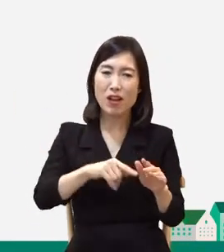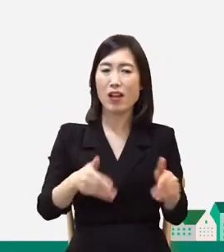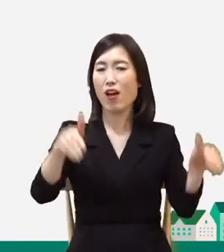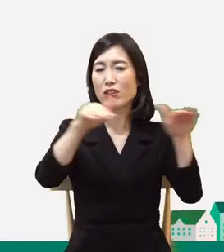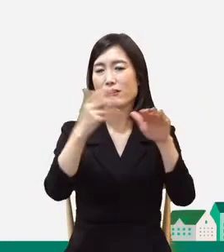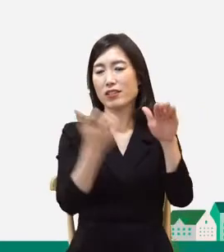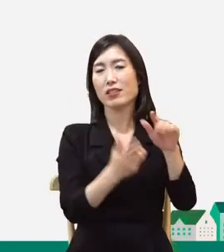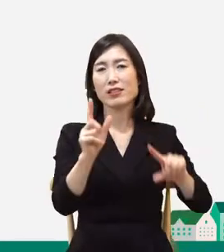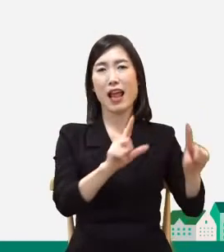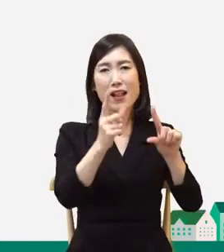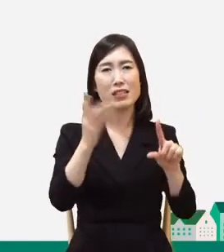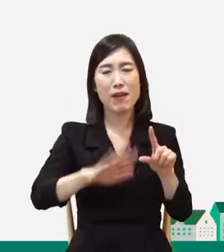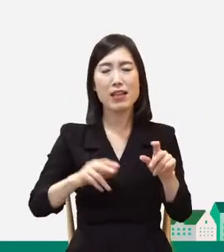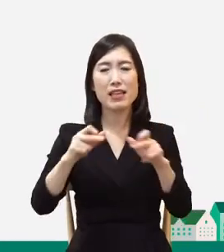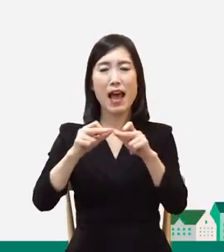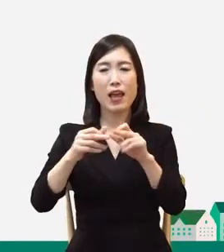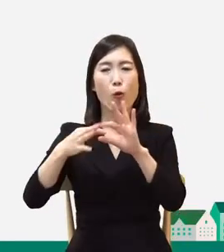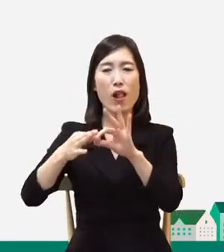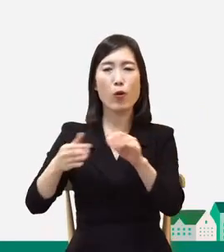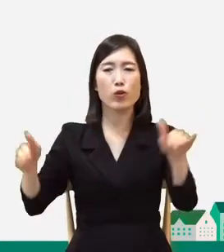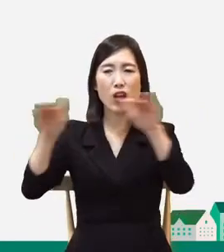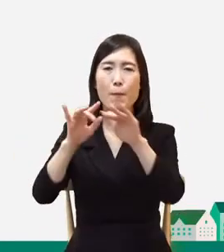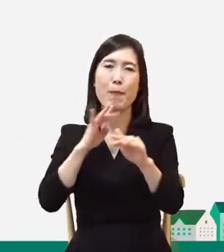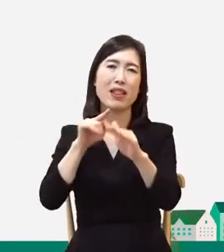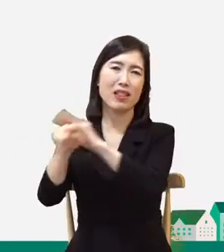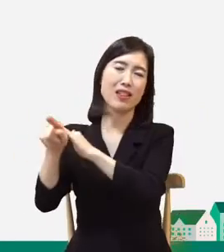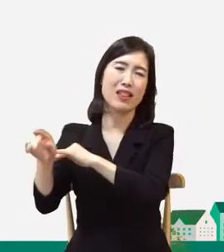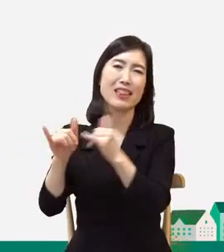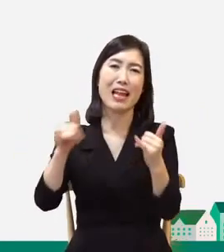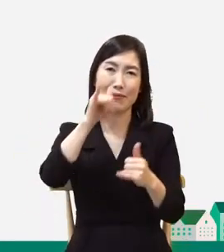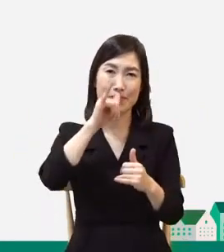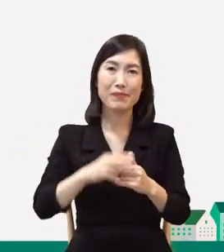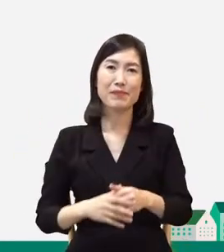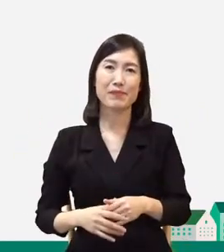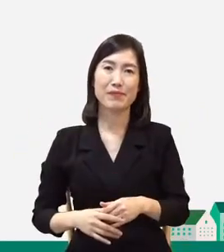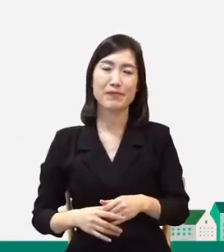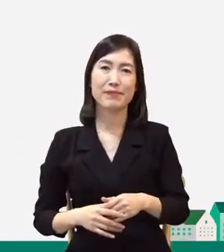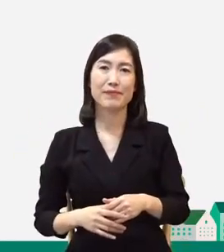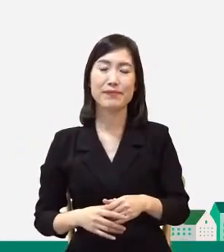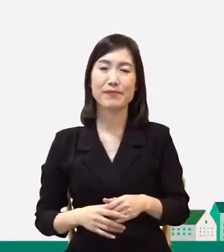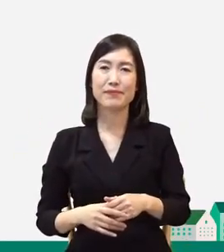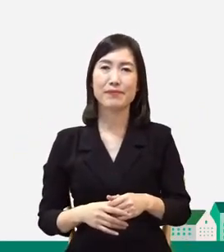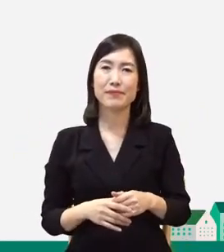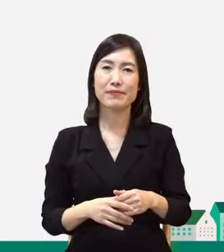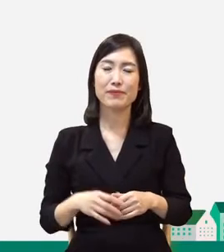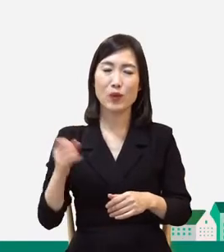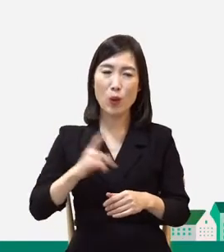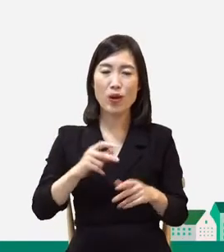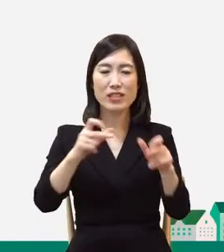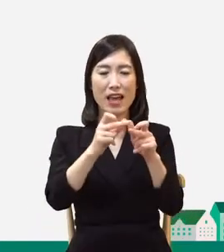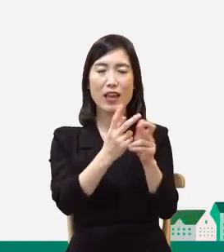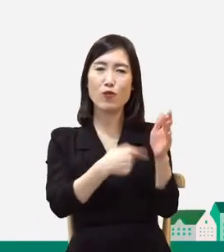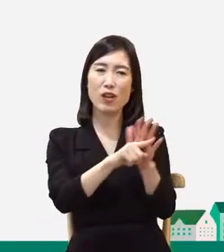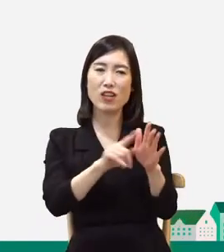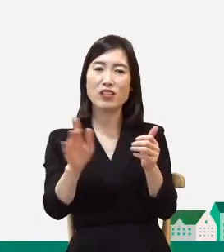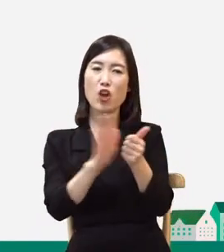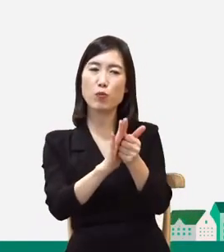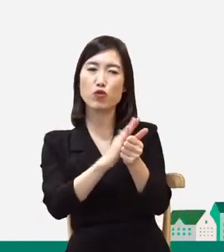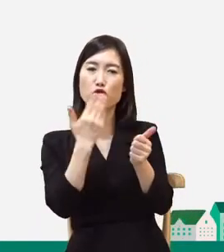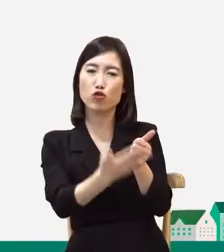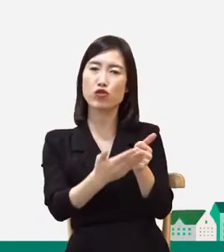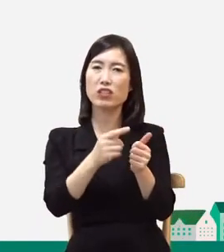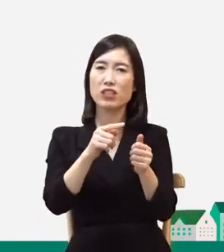것도 사실입니다. 또한 현재 주택 공급 방식이 한 곳에 이렇게 군집되어 있는 형식이다 보니